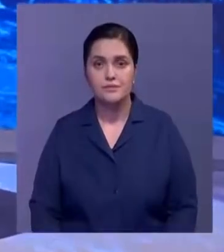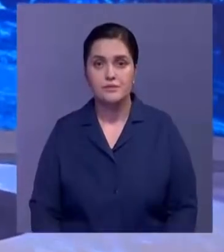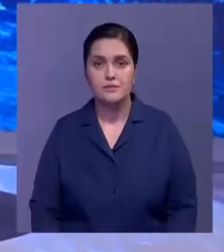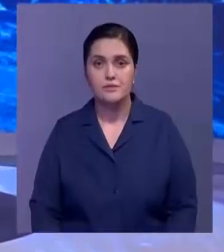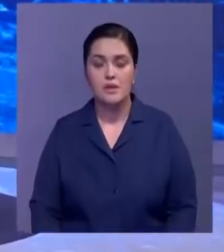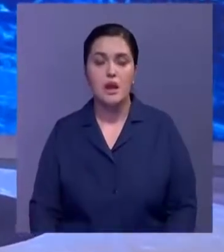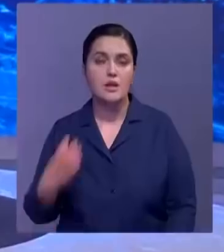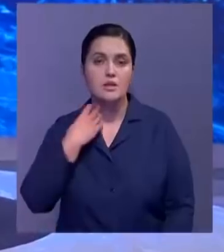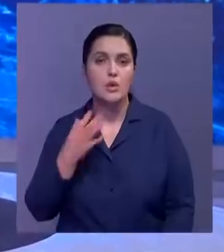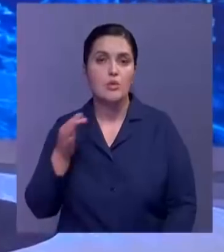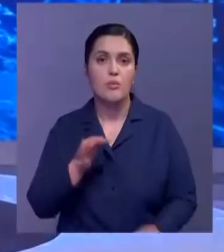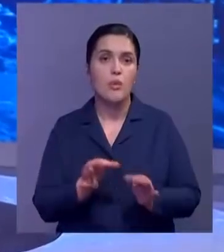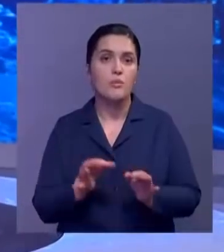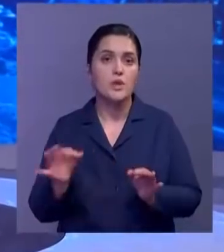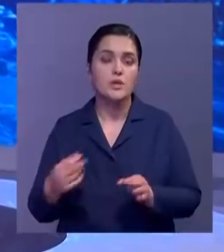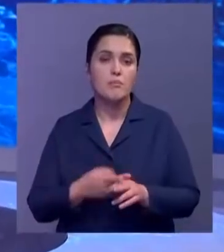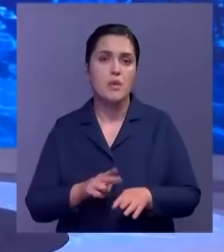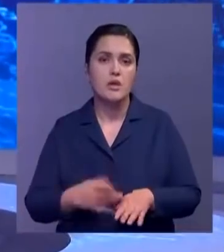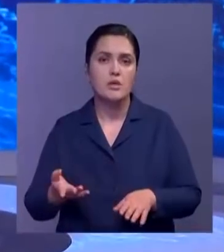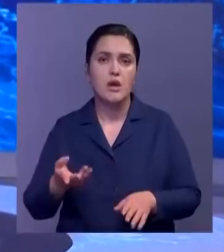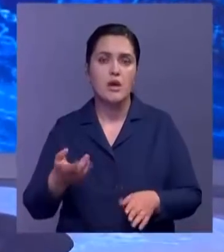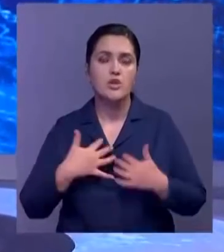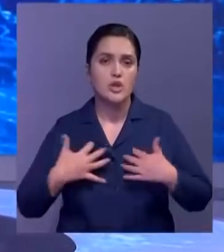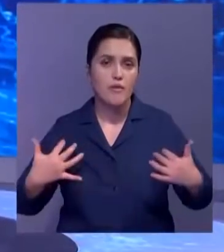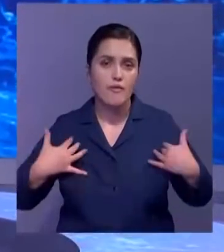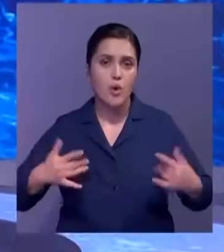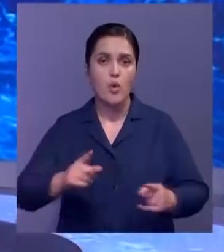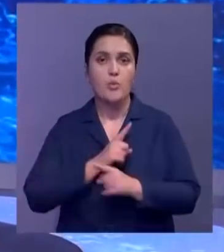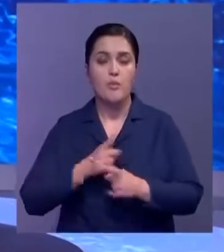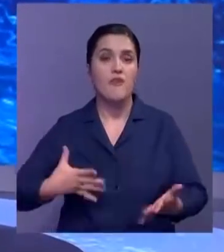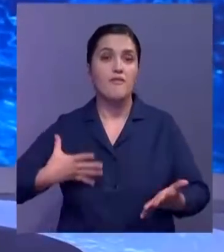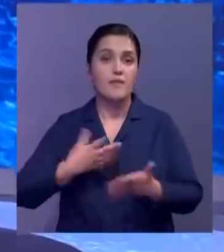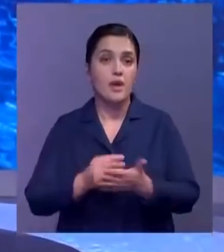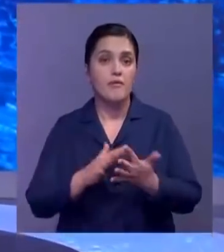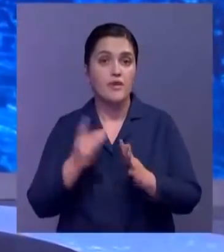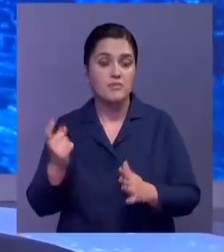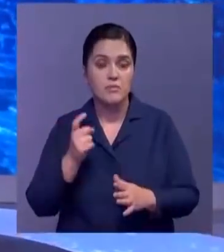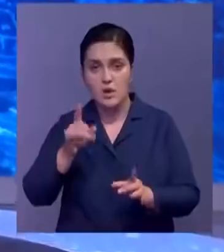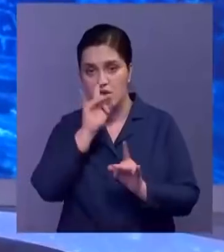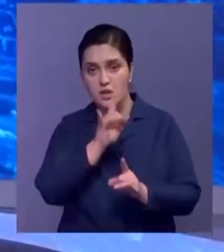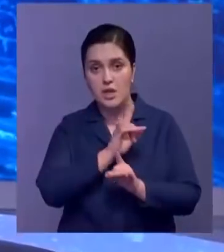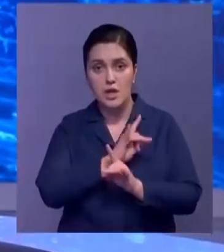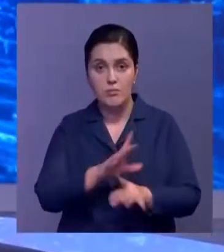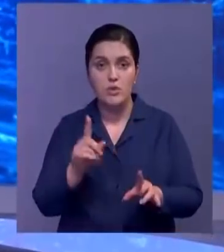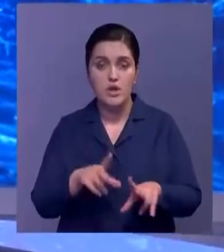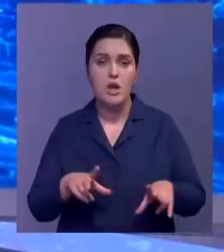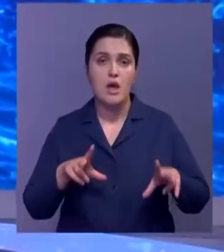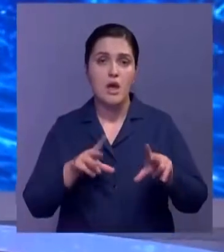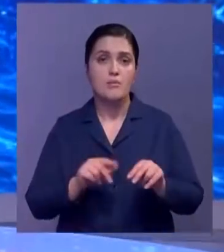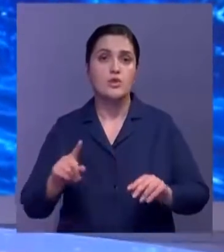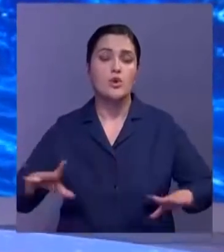А в Жанакурганском районе Кызылординской области зарегистрировали массовый падеж скота, однако компенсации фермерам ждать не